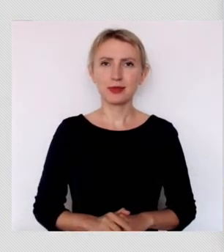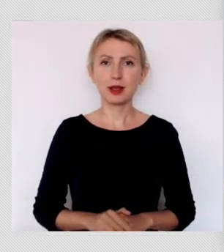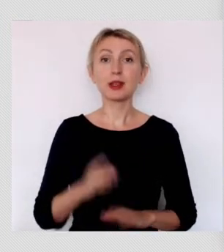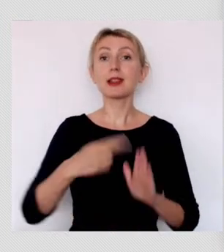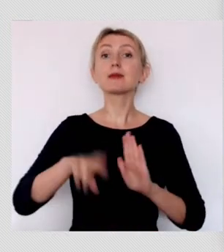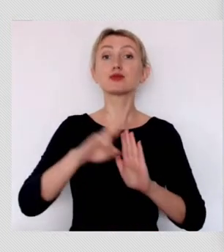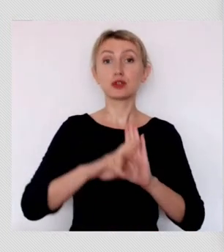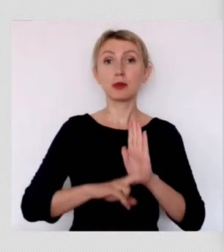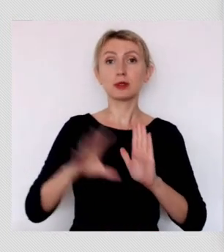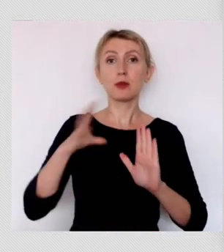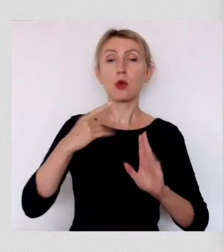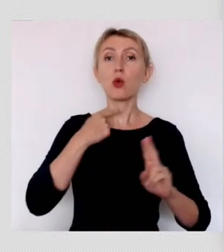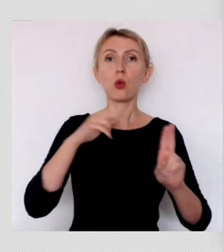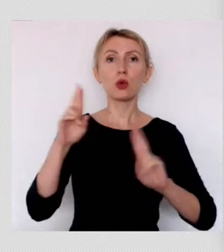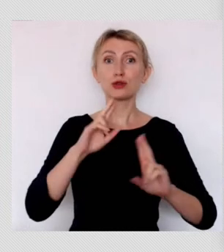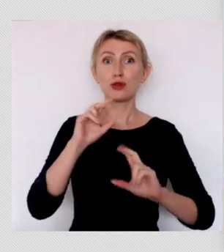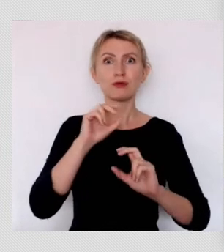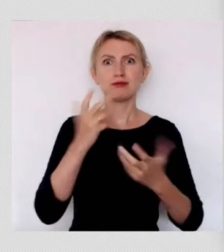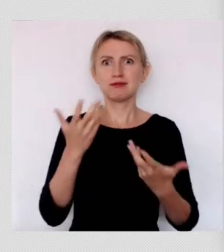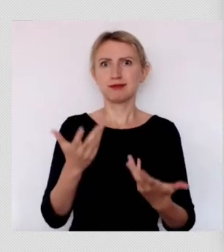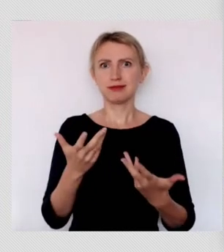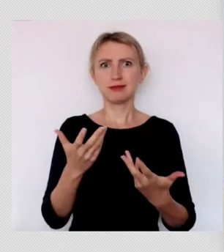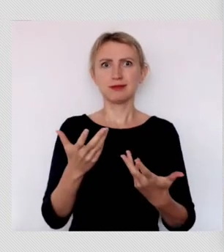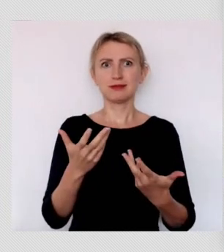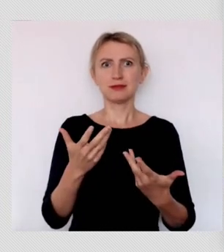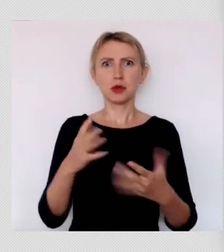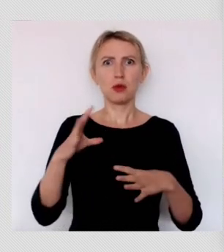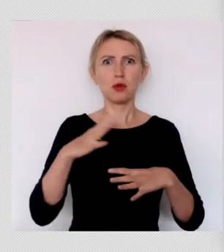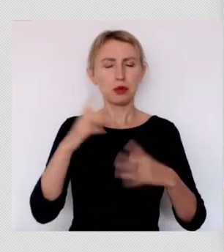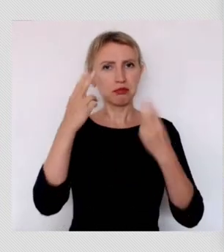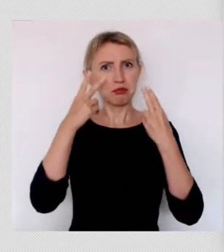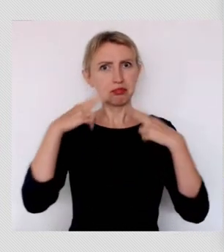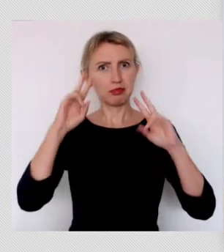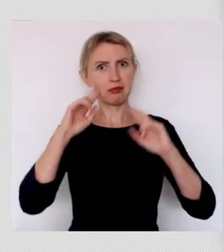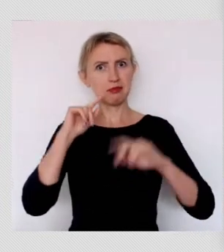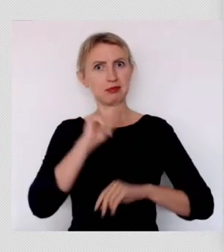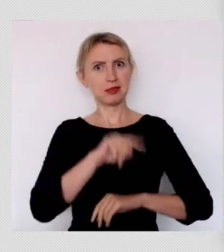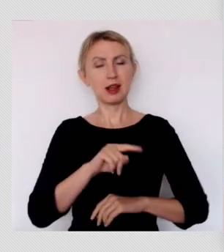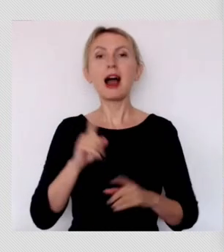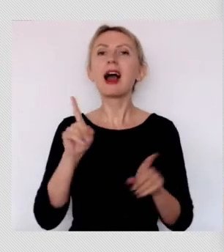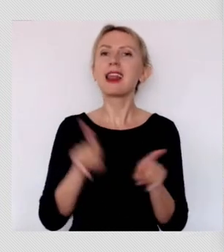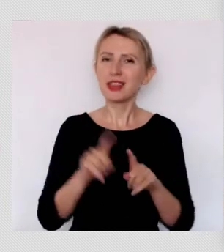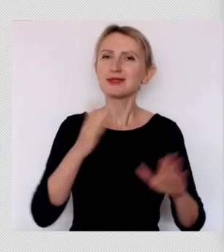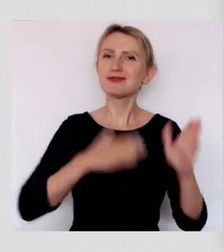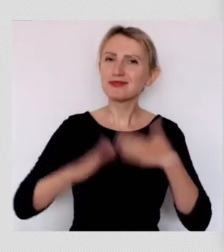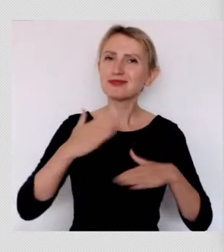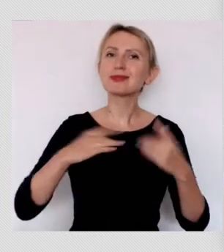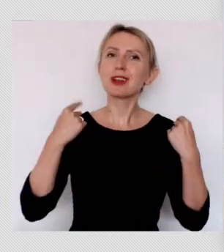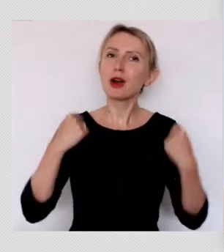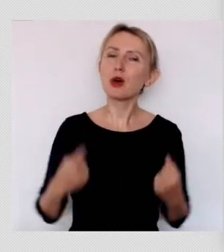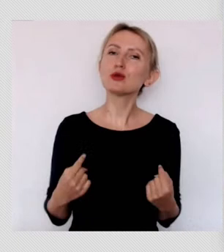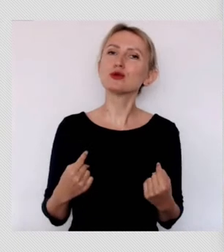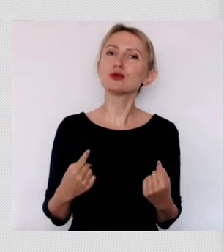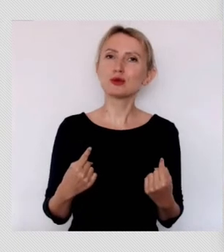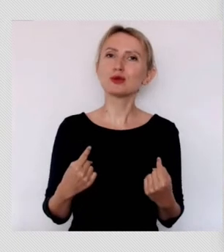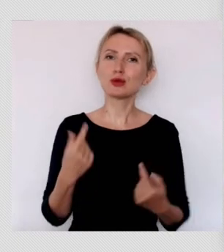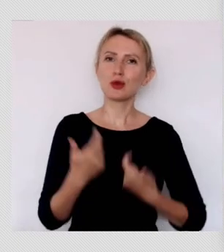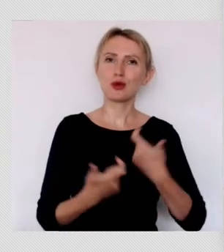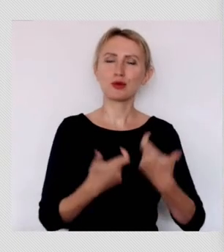który był głosowany, to w ogóle budziło wielkie zaskoczenie, ale jednocześnie i satysfakcję dla tych, którzy to